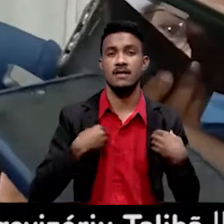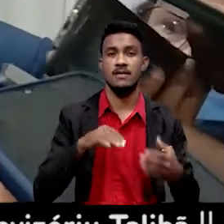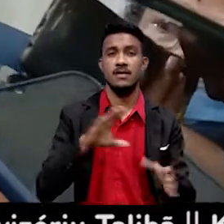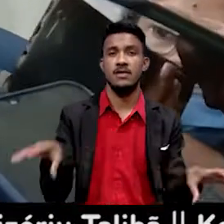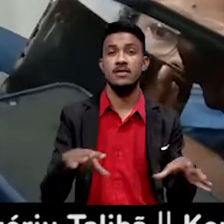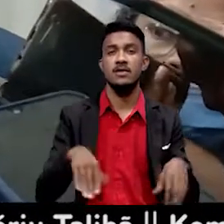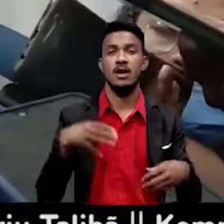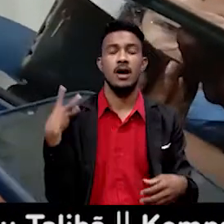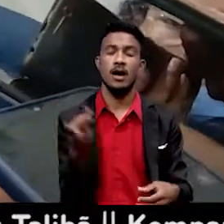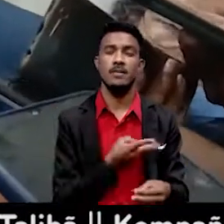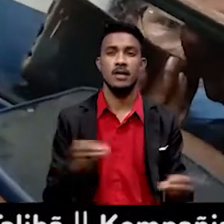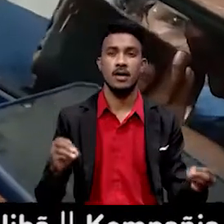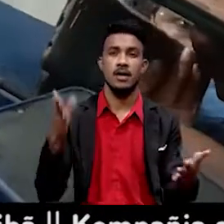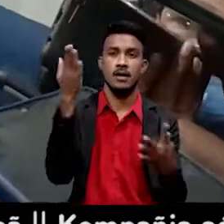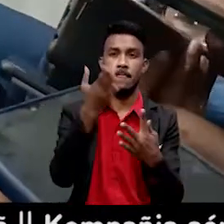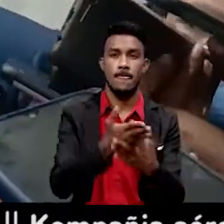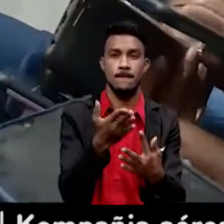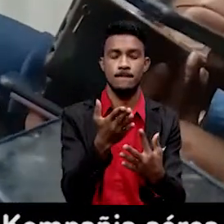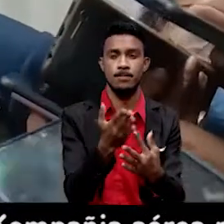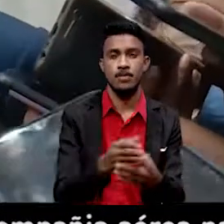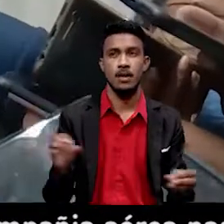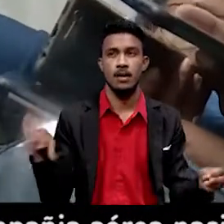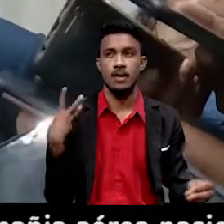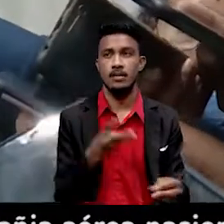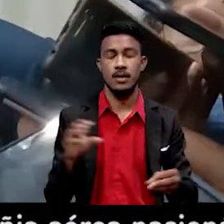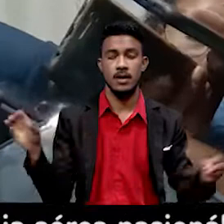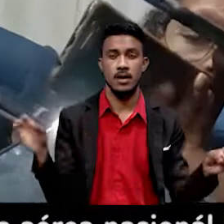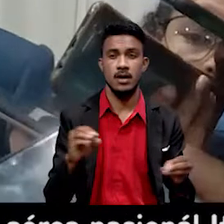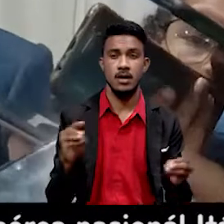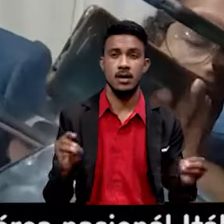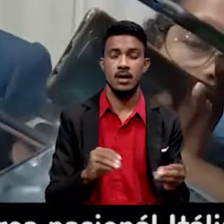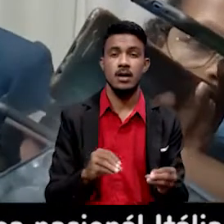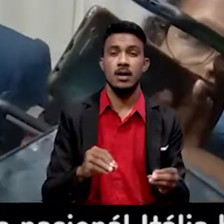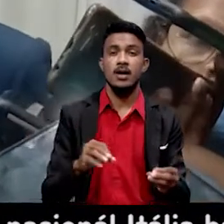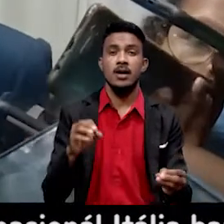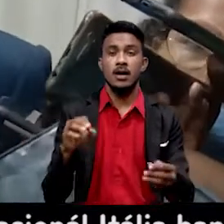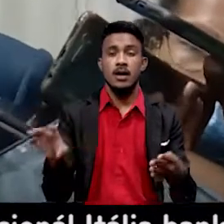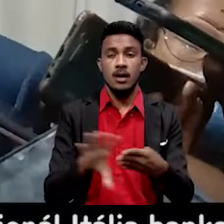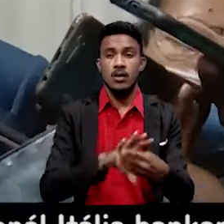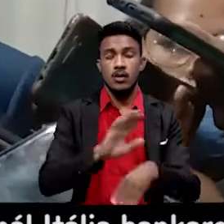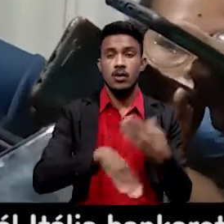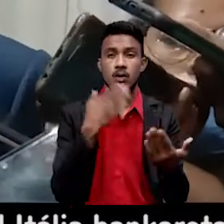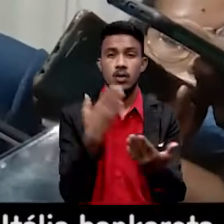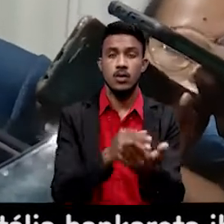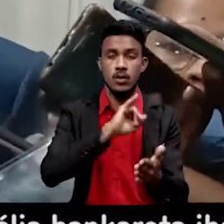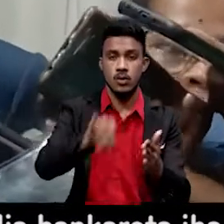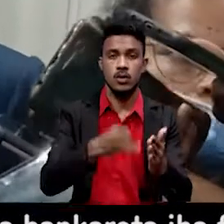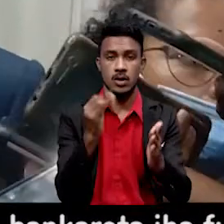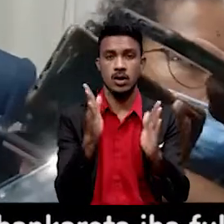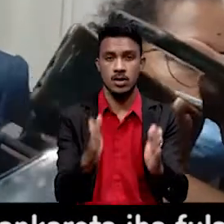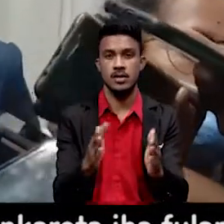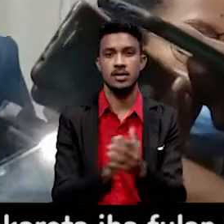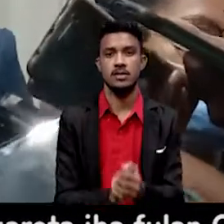kategori yang kalau baju itu apa jurnalis kami lah tahu kami konsider jurnalis itu berapa ya anda tahu editorial saya antam hutu ini jurnalis kari ke